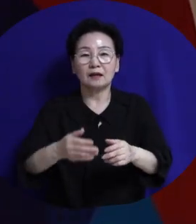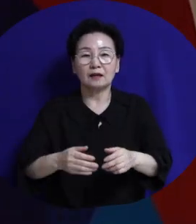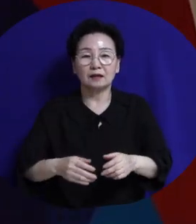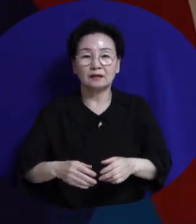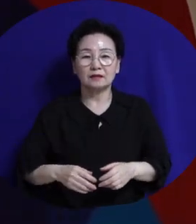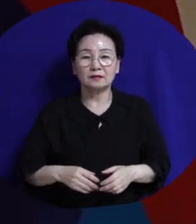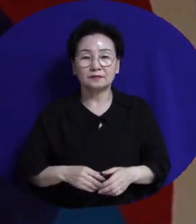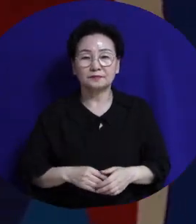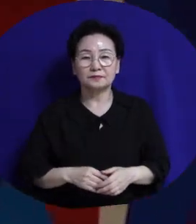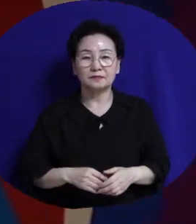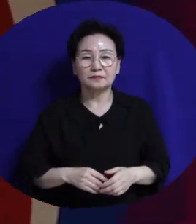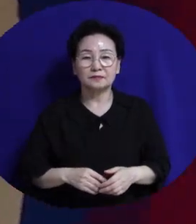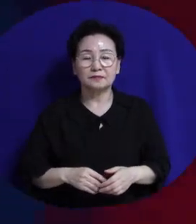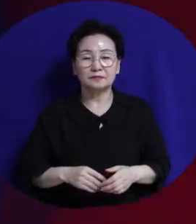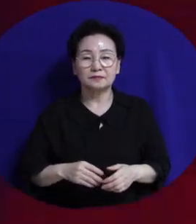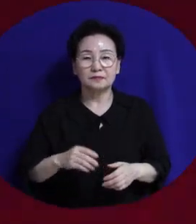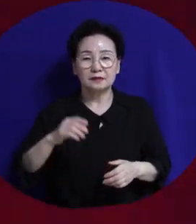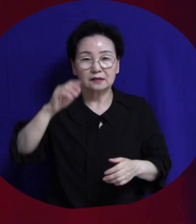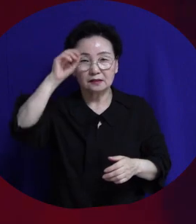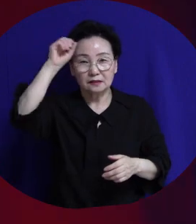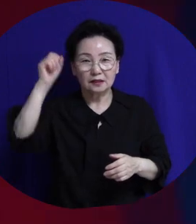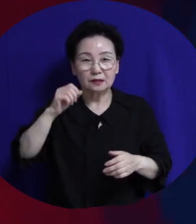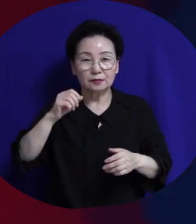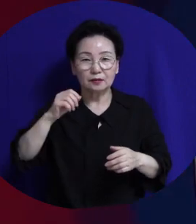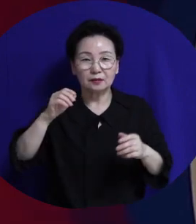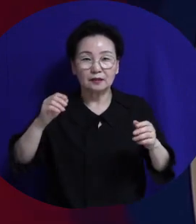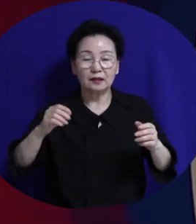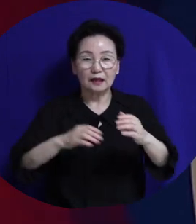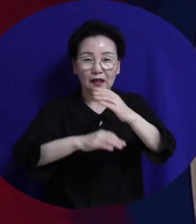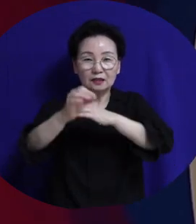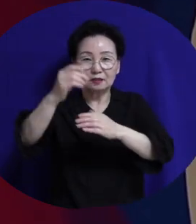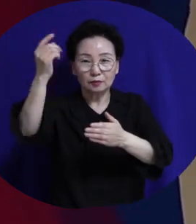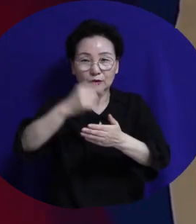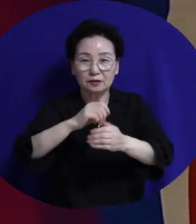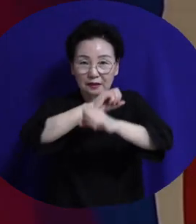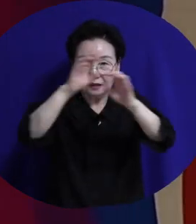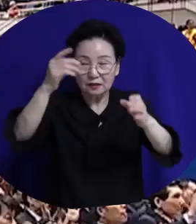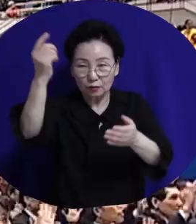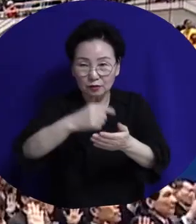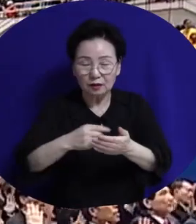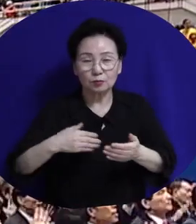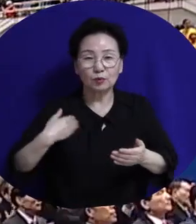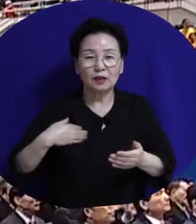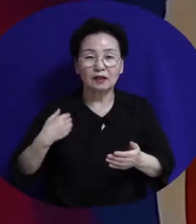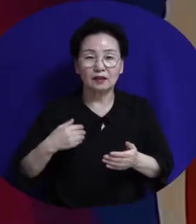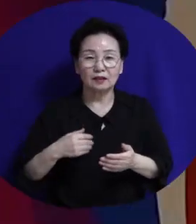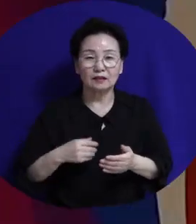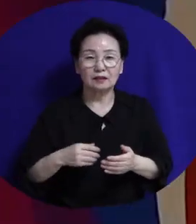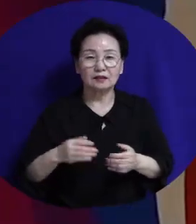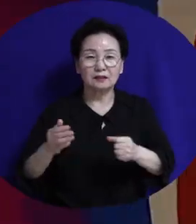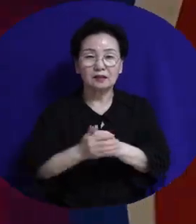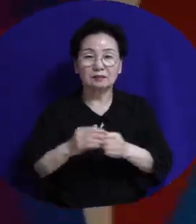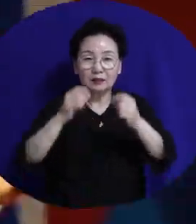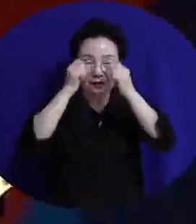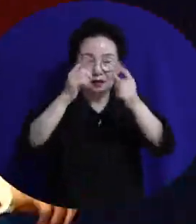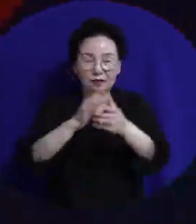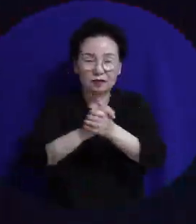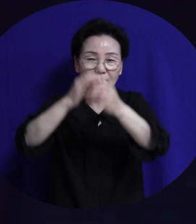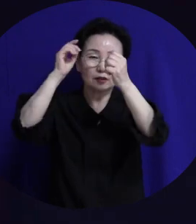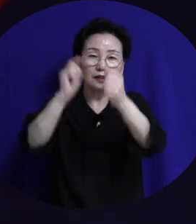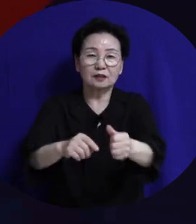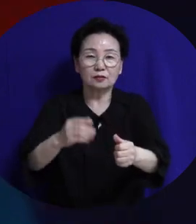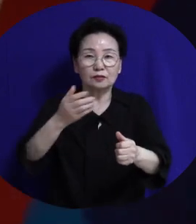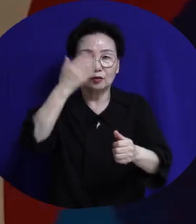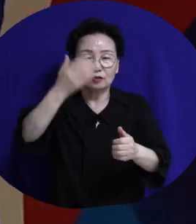띠라는 거야. 이경이든 삼경이든 새벽에 올지 아침에 올지 낮에 올지 모른다고 얘기한 걸 믿어요. 두 손이야. 그래서 깨어서 기도하라고 성령을 줬다는